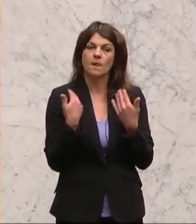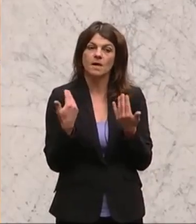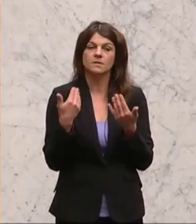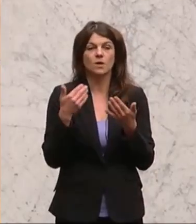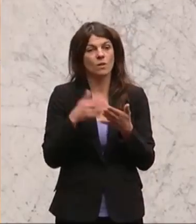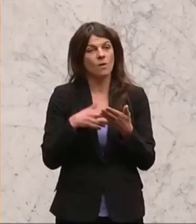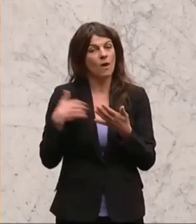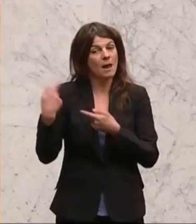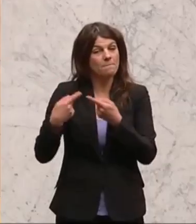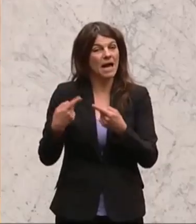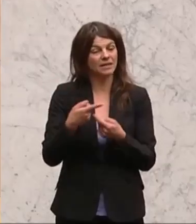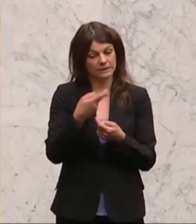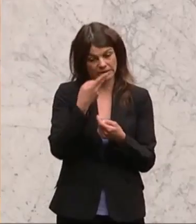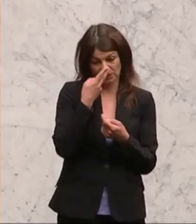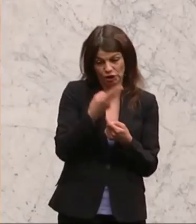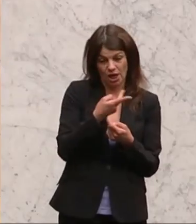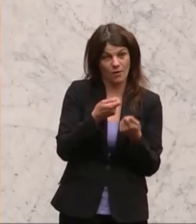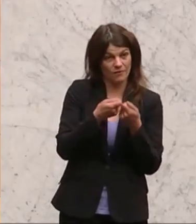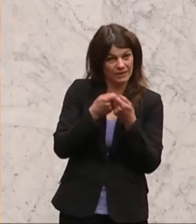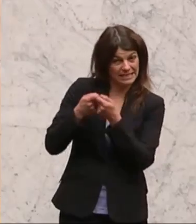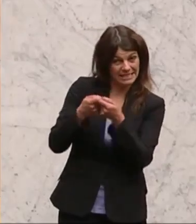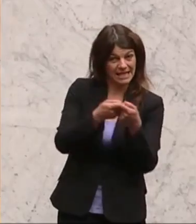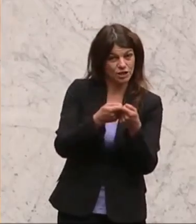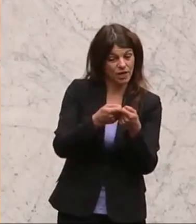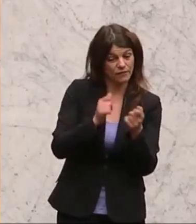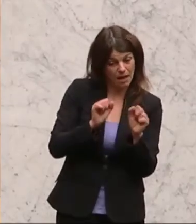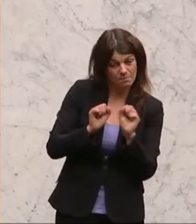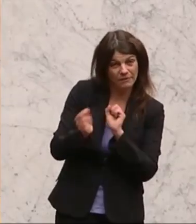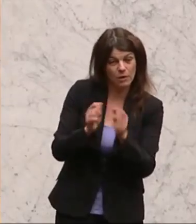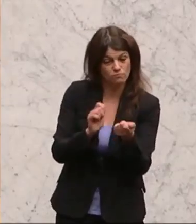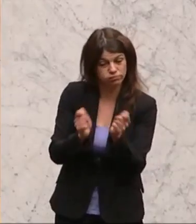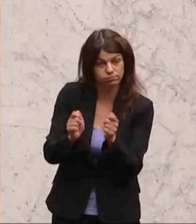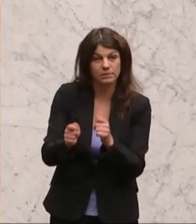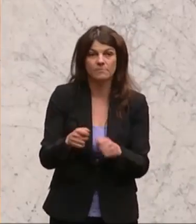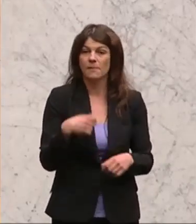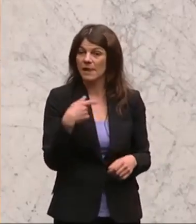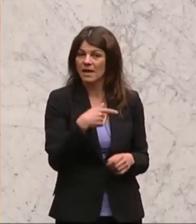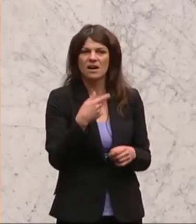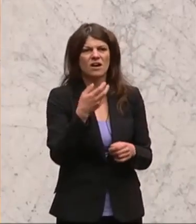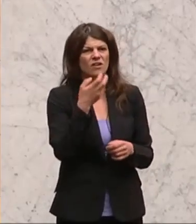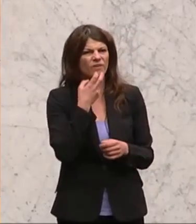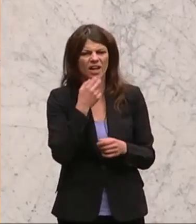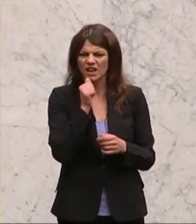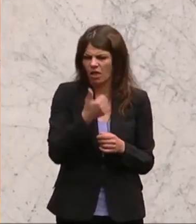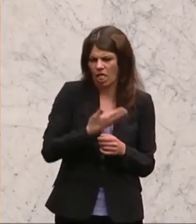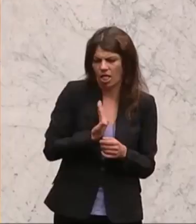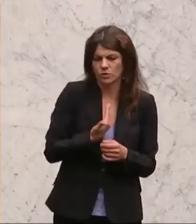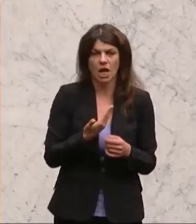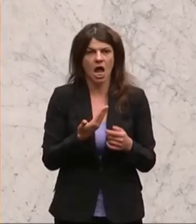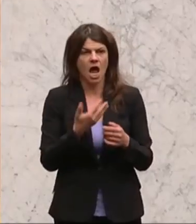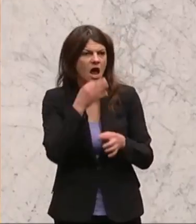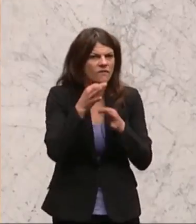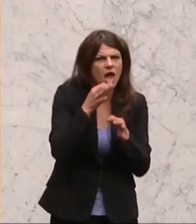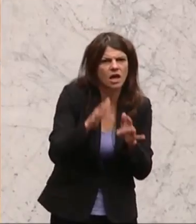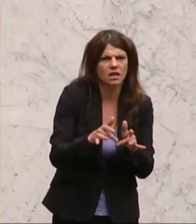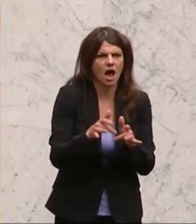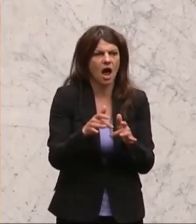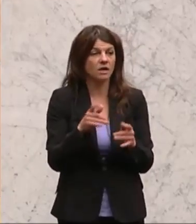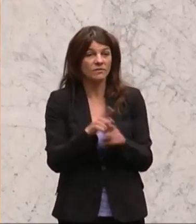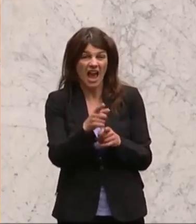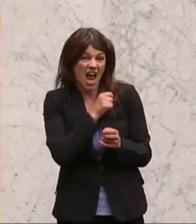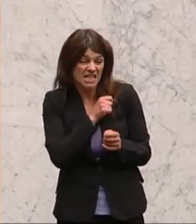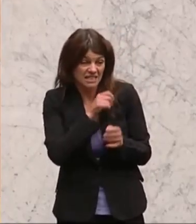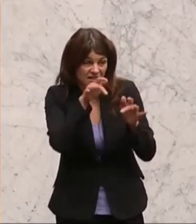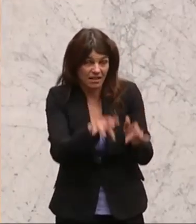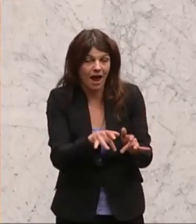diese gesellschaftliche Bewegung ist, die Verunsicherung, die Fragestellungen, die Ängste